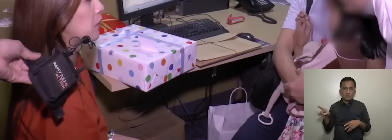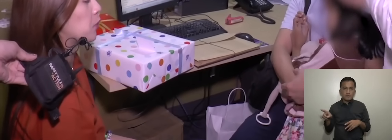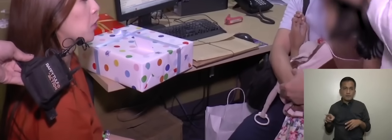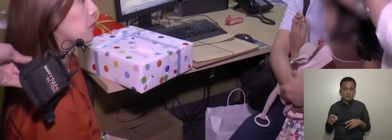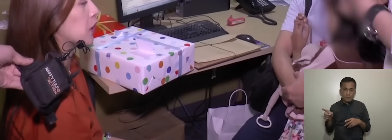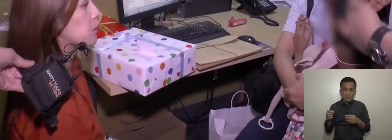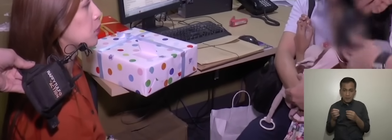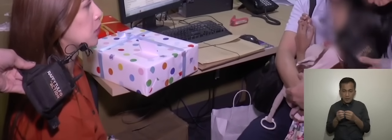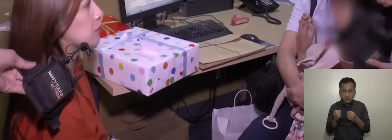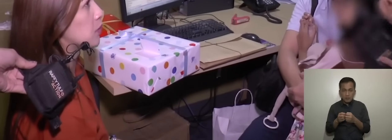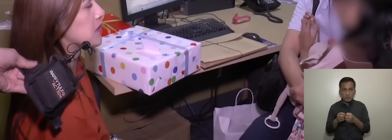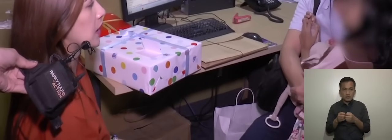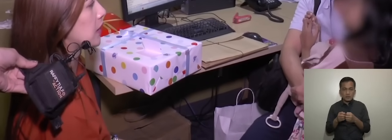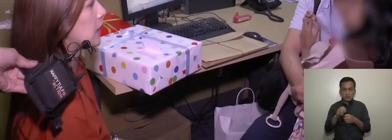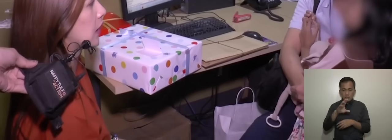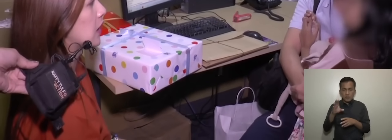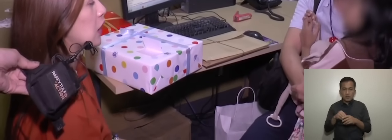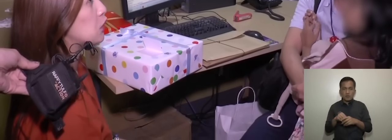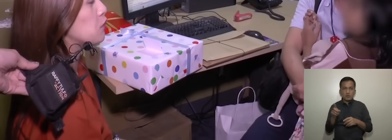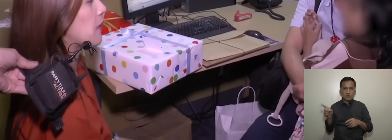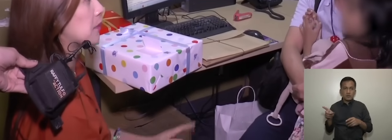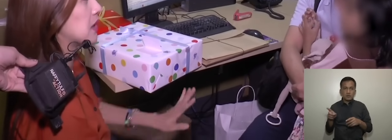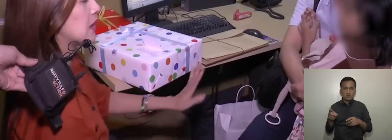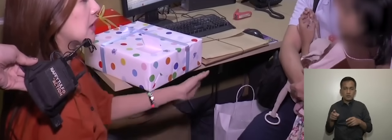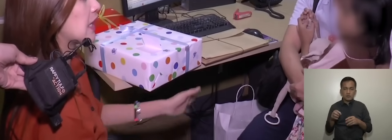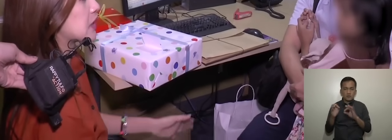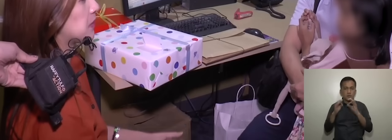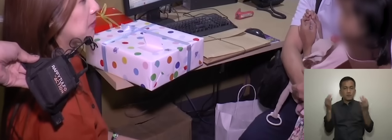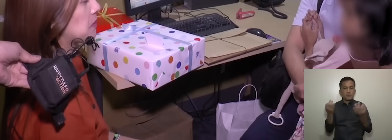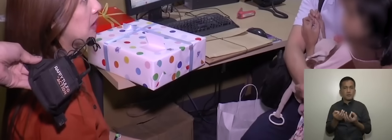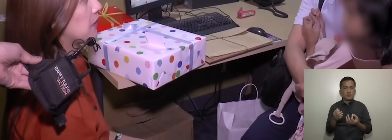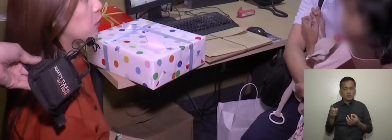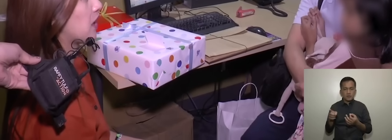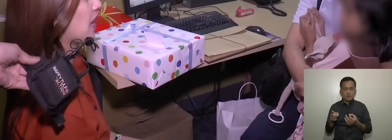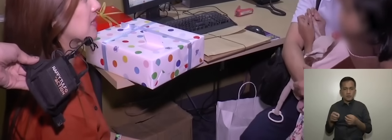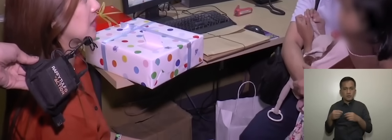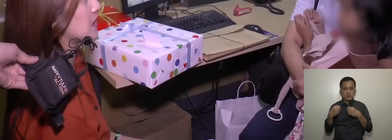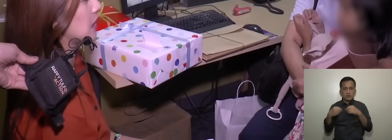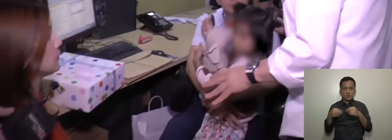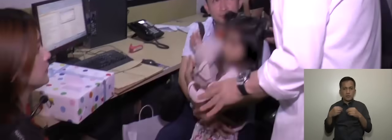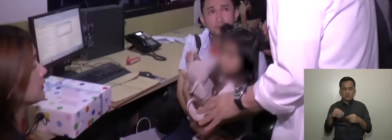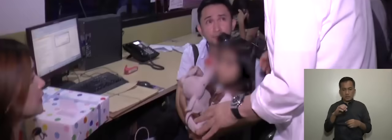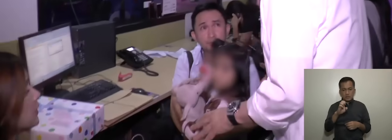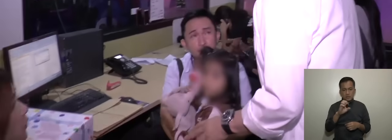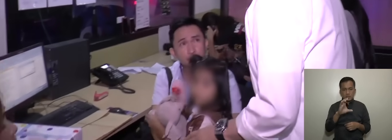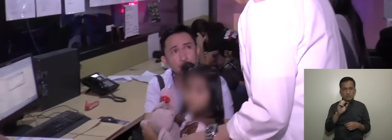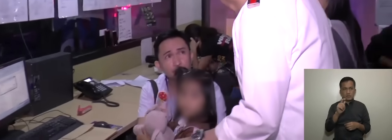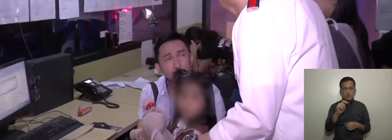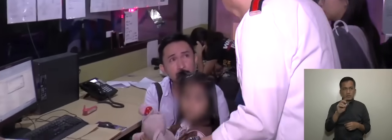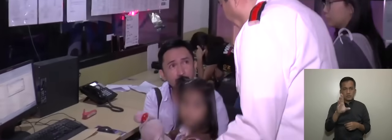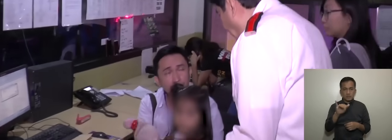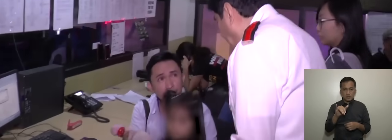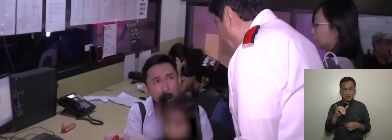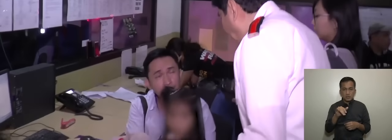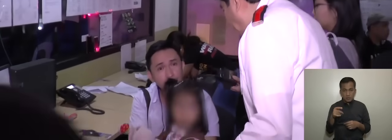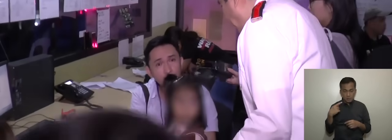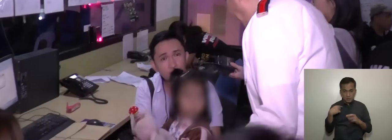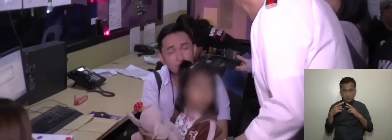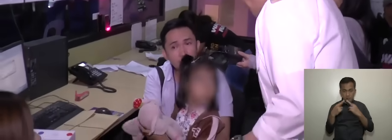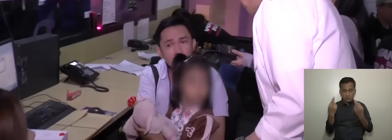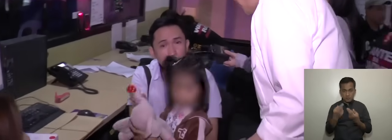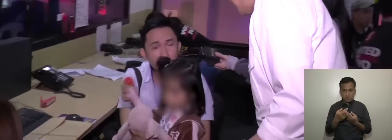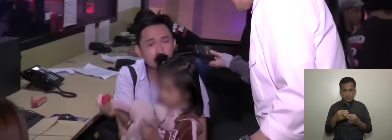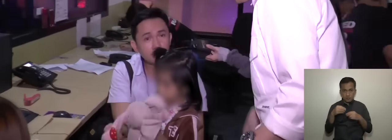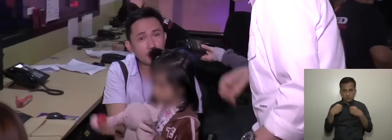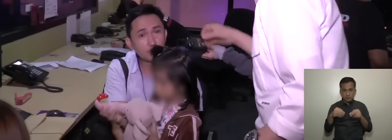Ngayon, lalo pa po, meron pong involved sa kanya na yung family niya is may nagbebenta po ng ecstasy. Okay. Kaya nag-worry meron kang kamag-anak na nagbebenta